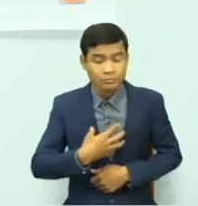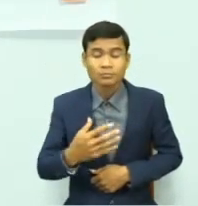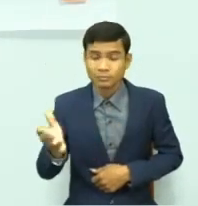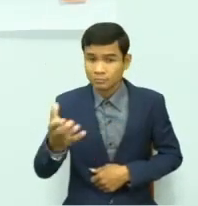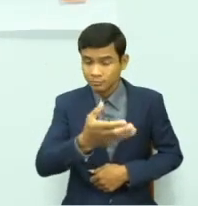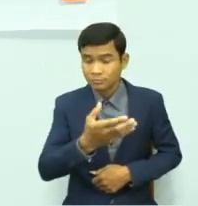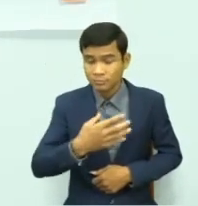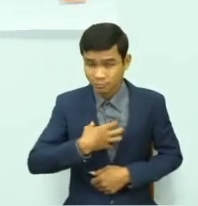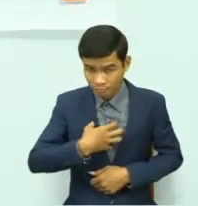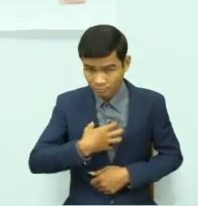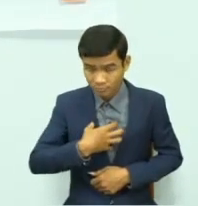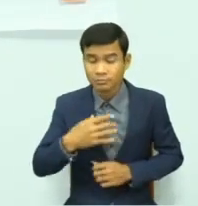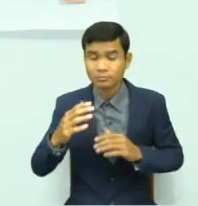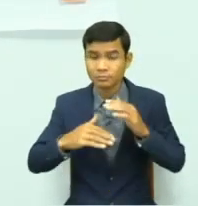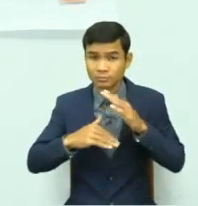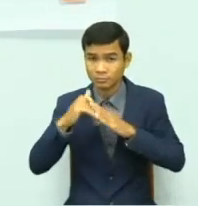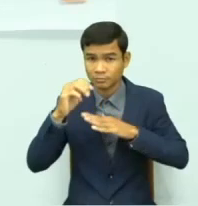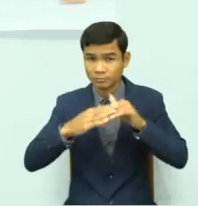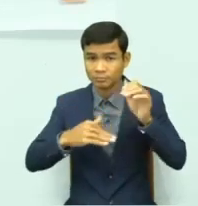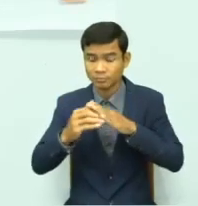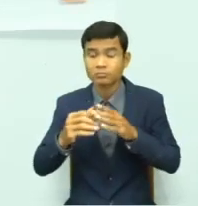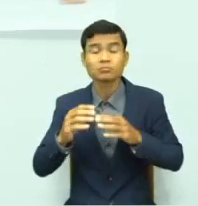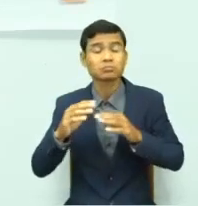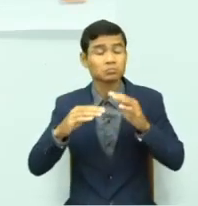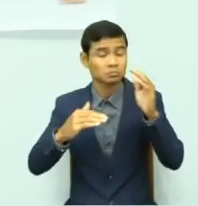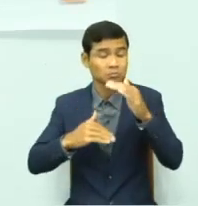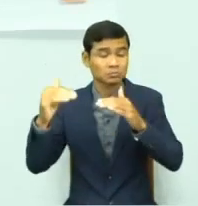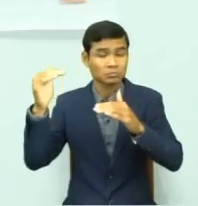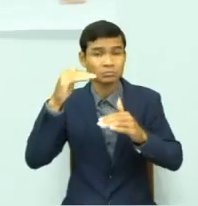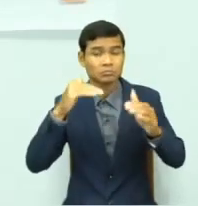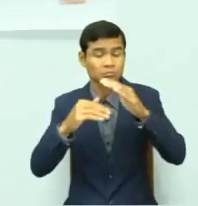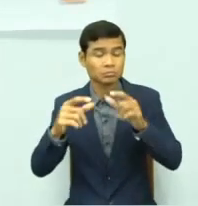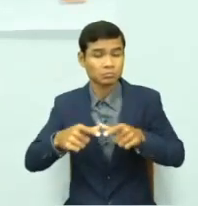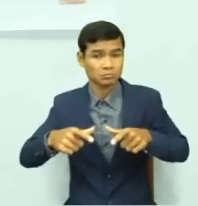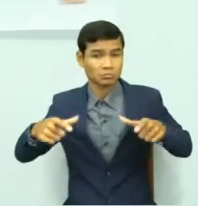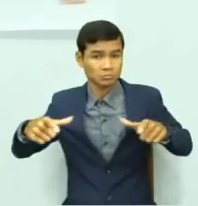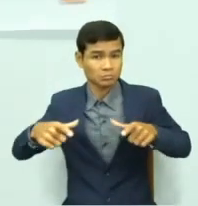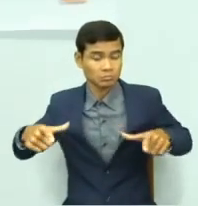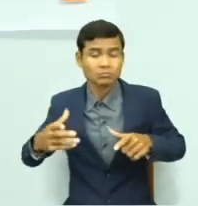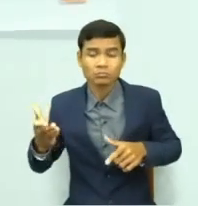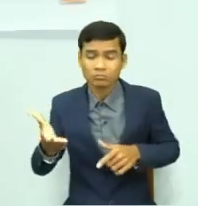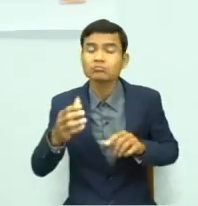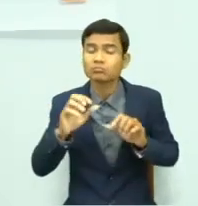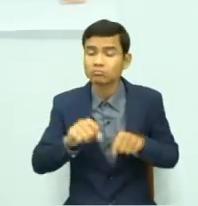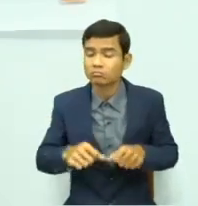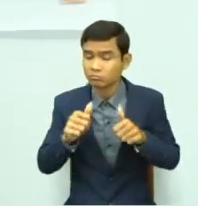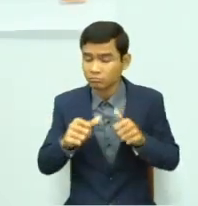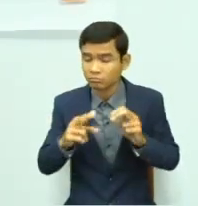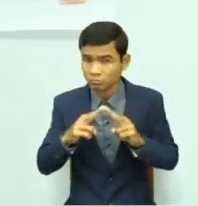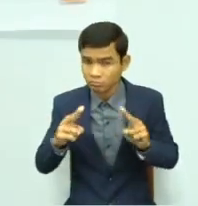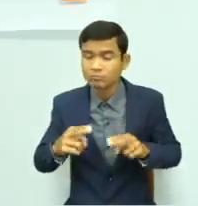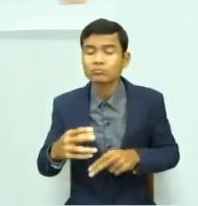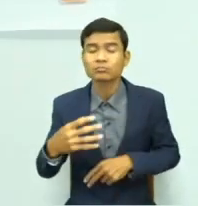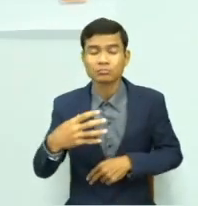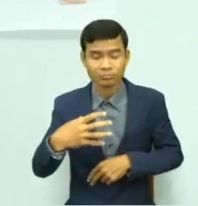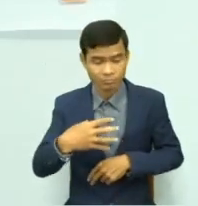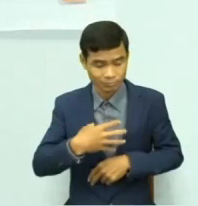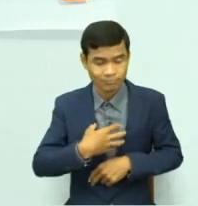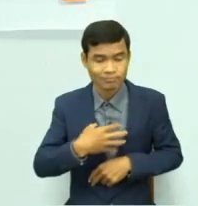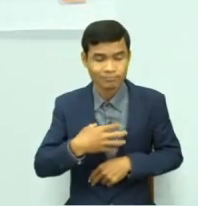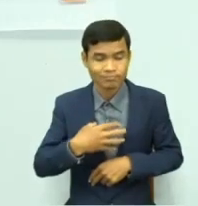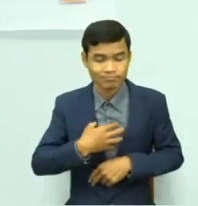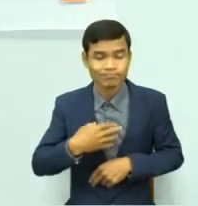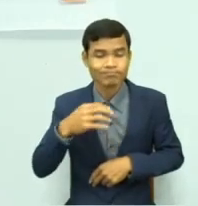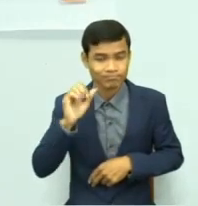chẳng khai khuôn chỉ nè co sang sna đầy thùng thùng chẳng thế con chả lòn na cứ con chẳng chả